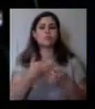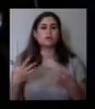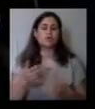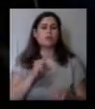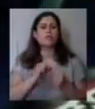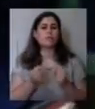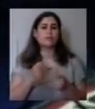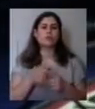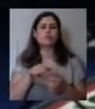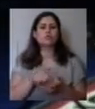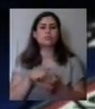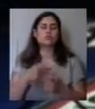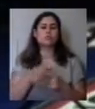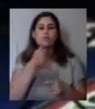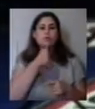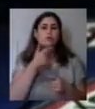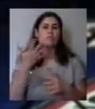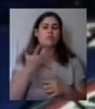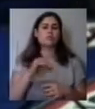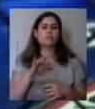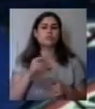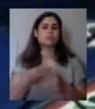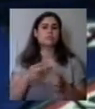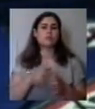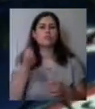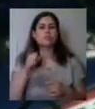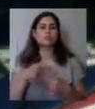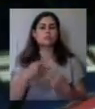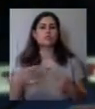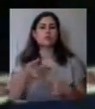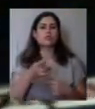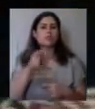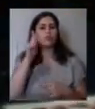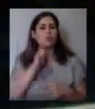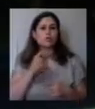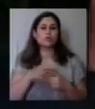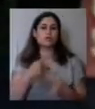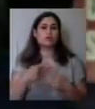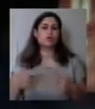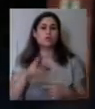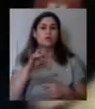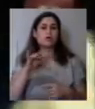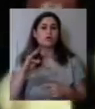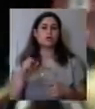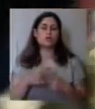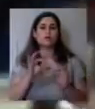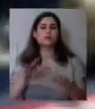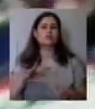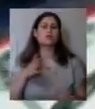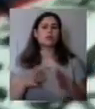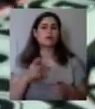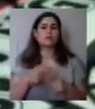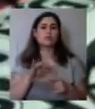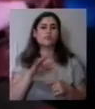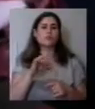поєдинків. Учасниками цьогорічного п'ятого турніру стали бійці з різних регіонів України та інших країн, розказує тренер Олексія